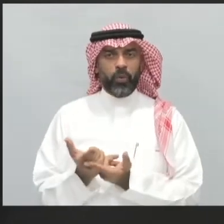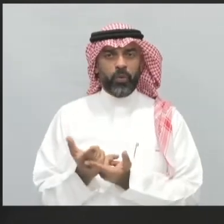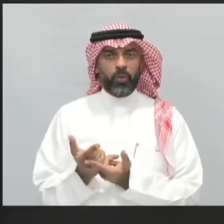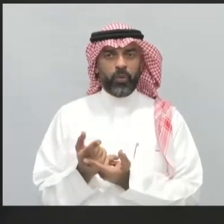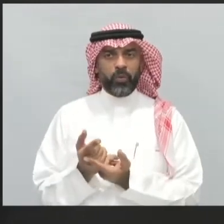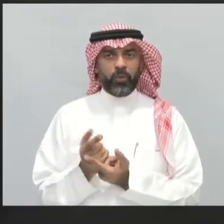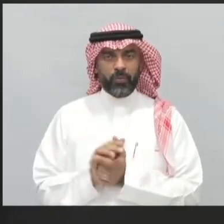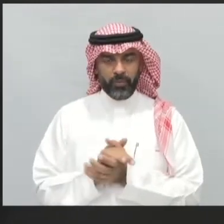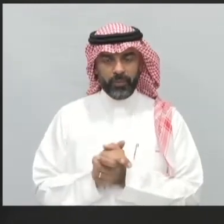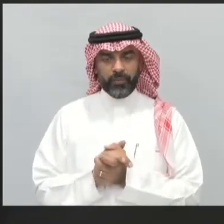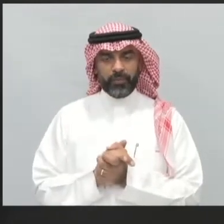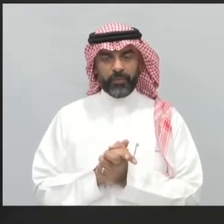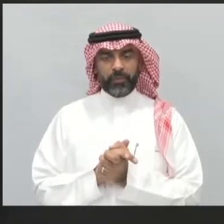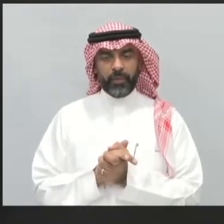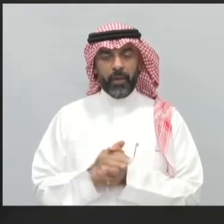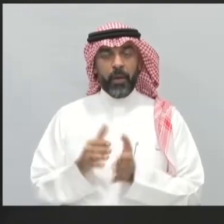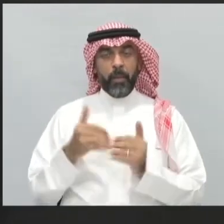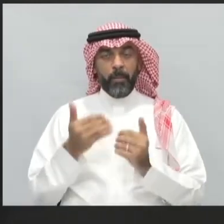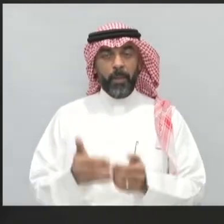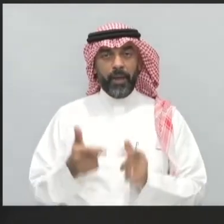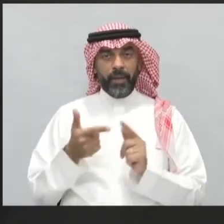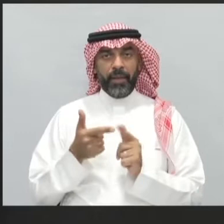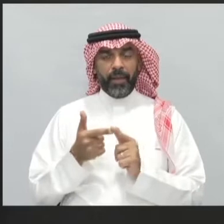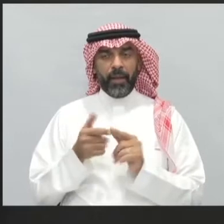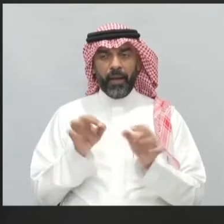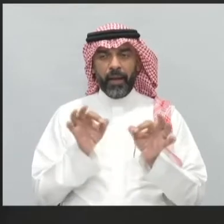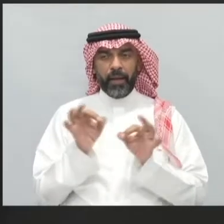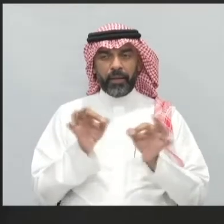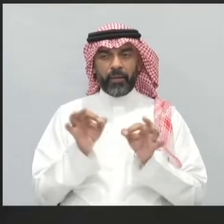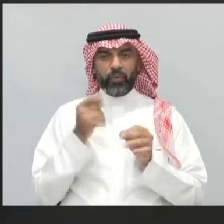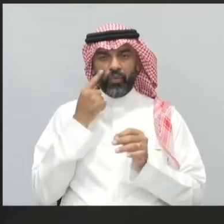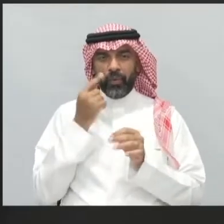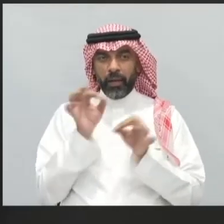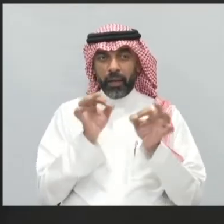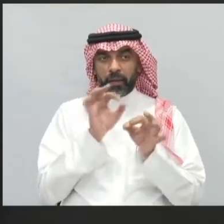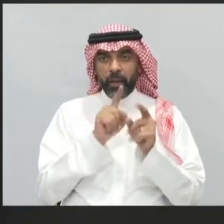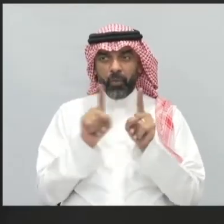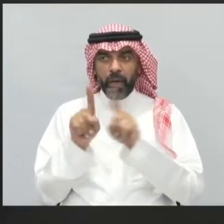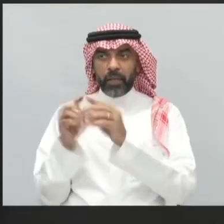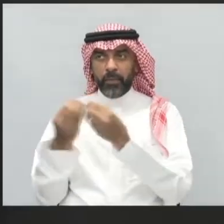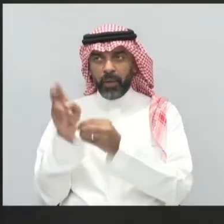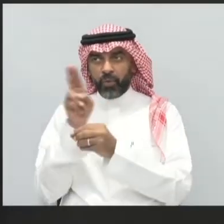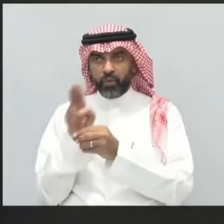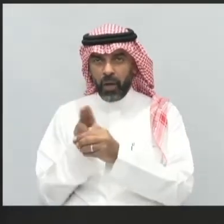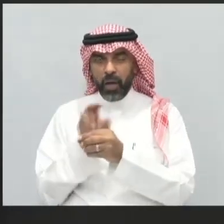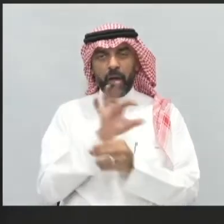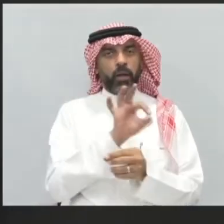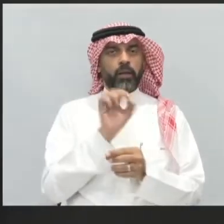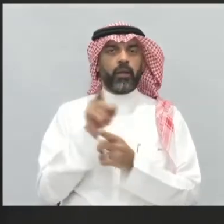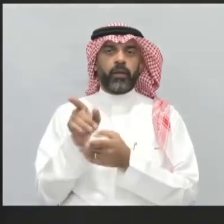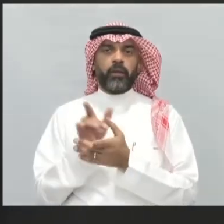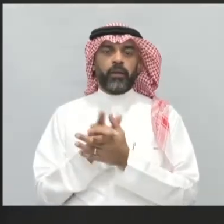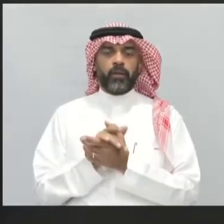المطلوب بعد كده ابدا خطط وحدد بدايه الخط المناسبه عندنا العكسي البحث عن نمط